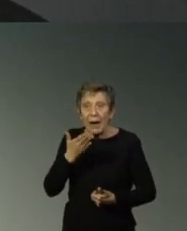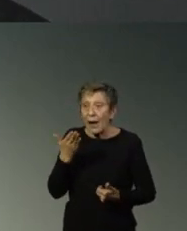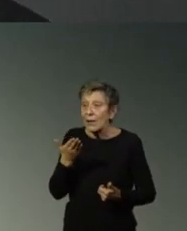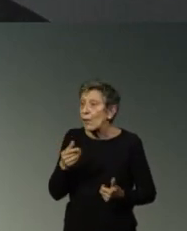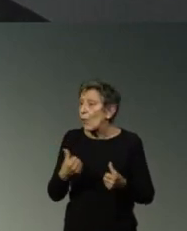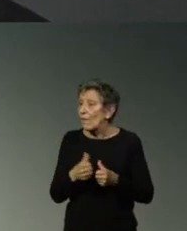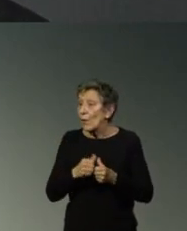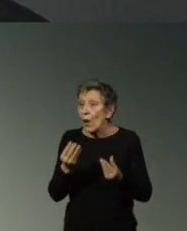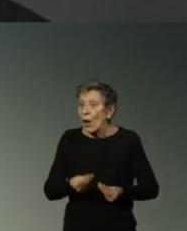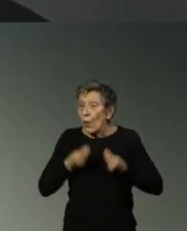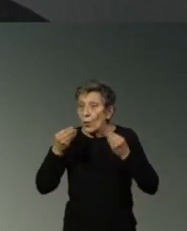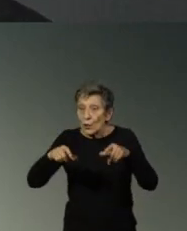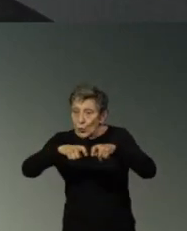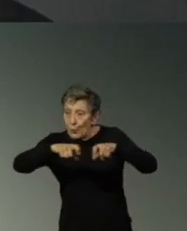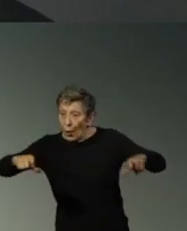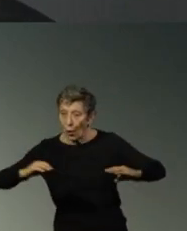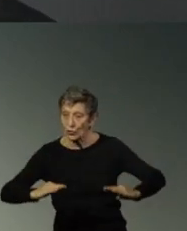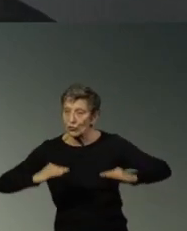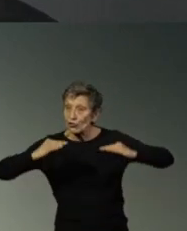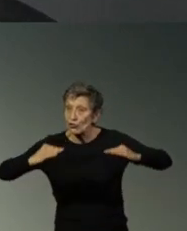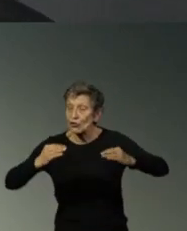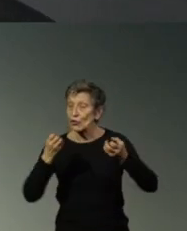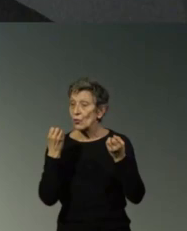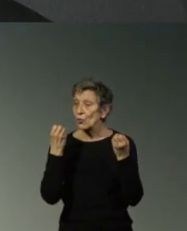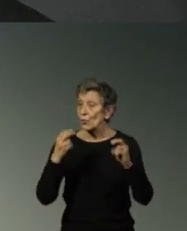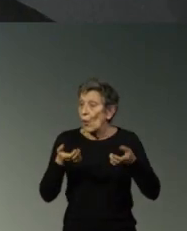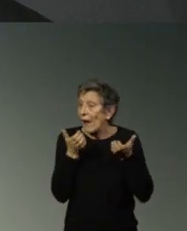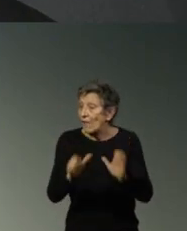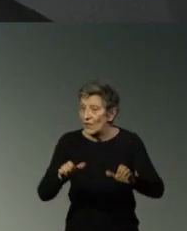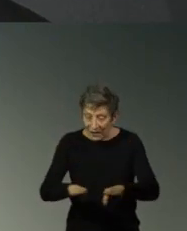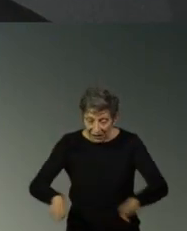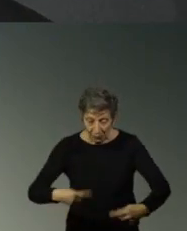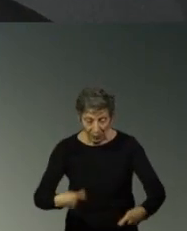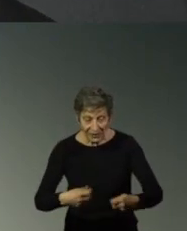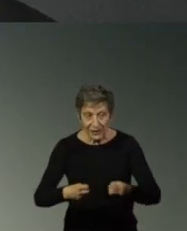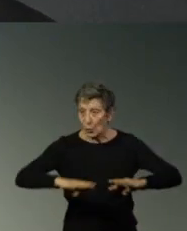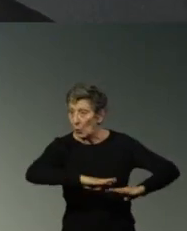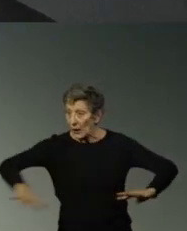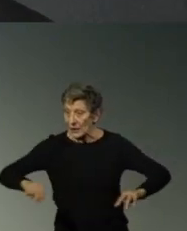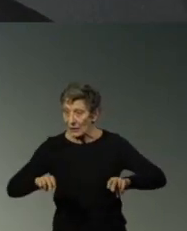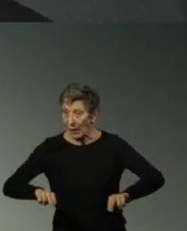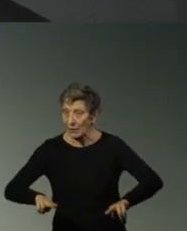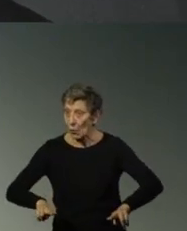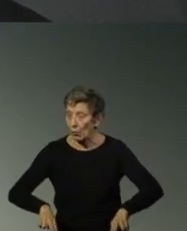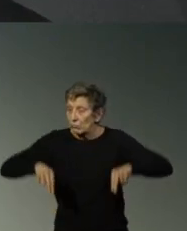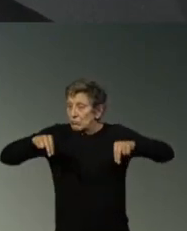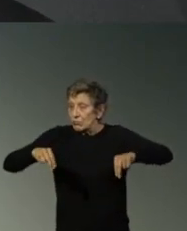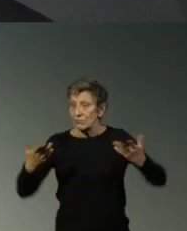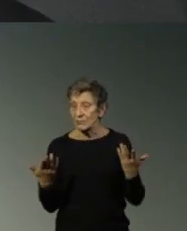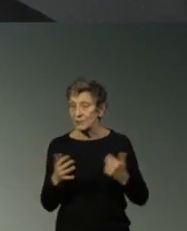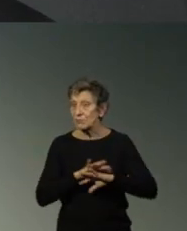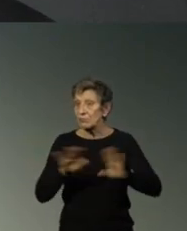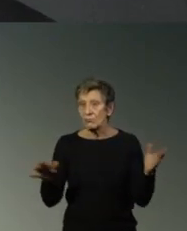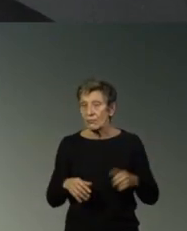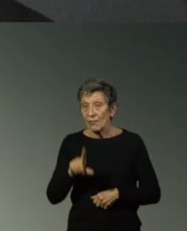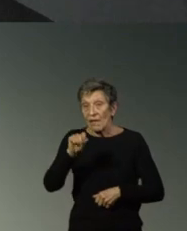planche surélevée ou un endroit où il n'aura pas les pattes sur du plastique, sur de la grille, mais sur du plastique, sur 20 cm de